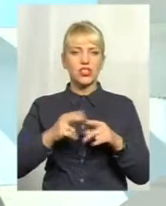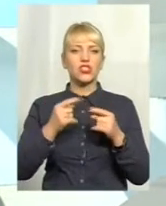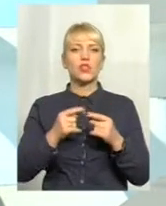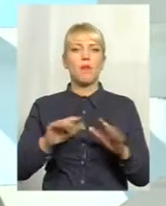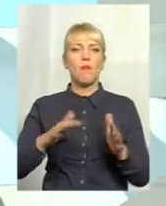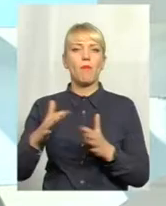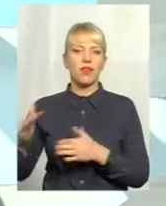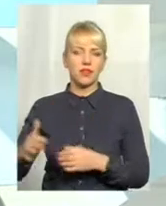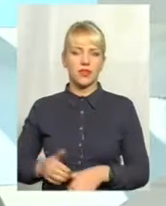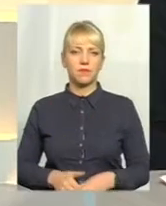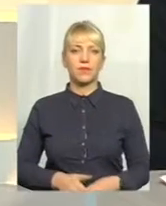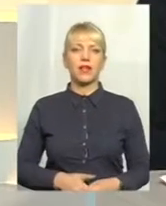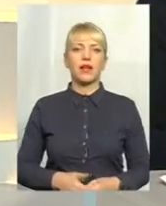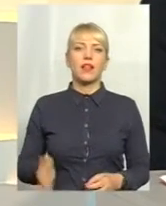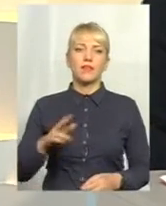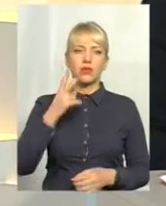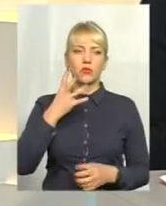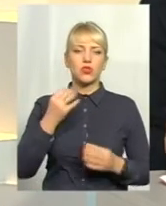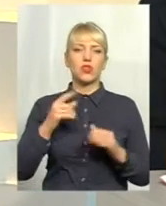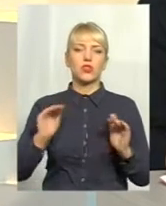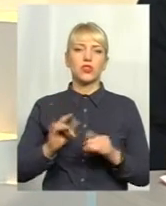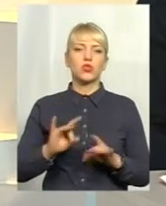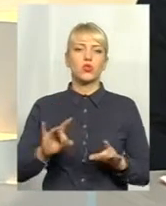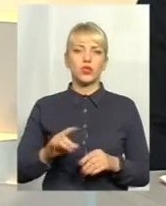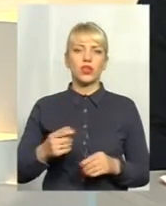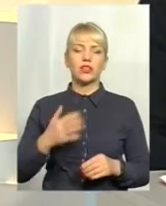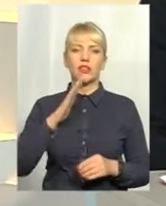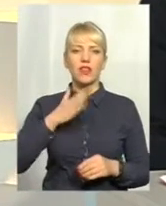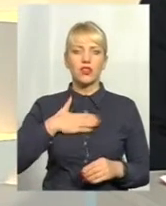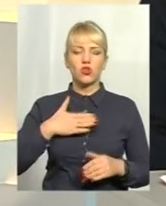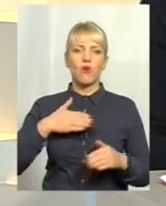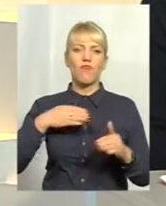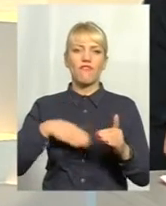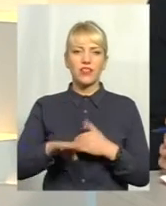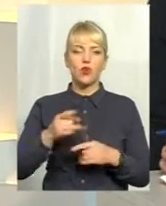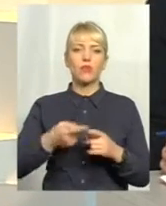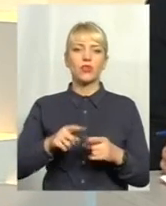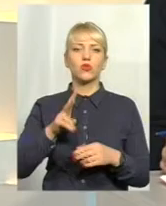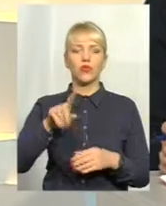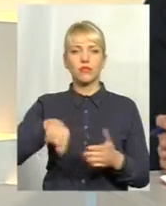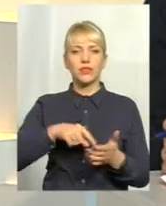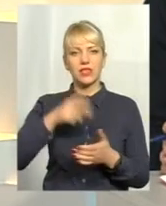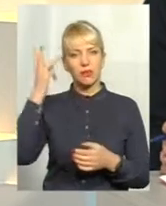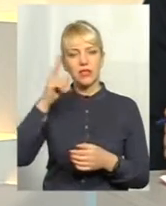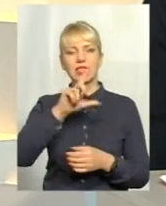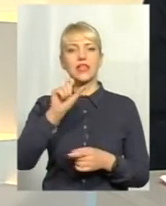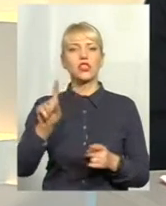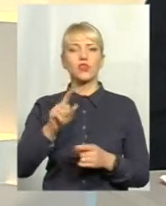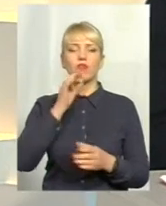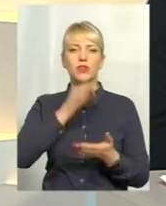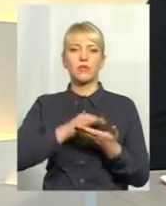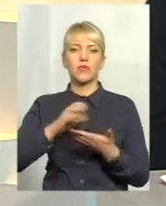моменти. Я зрозумів. Давайте подивимося ще один сюжет нашого інформаційного відео про те, хто ж в місті Хмельницькому за що відповідає, хто